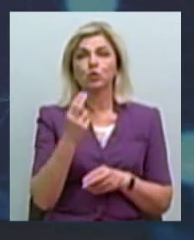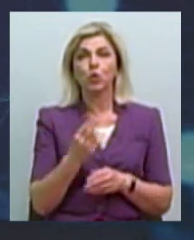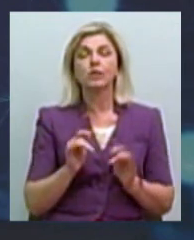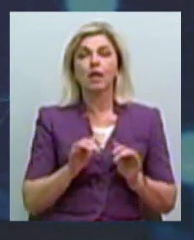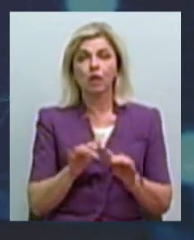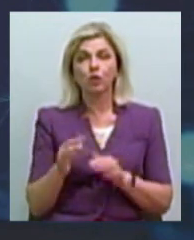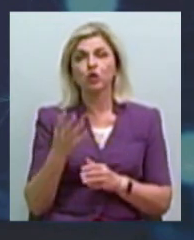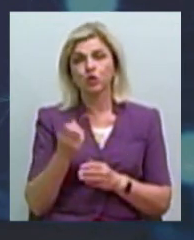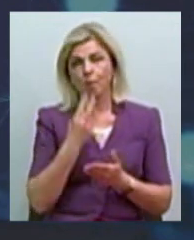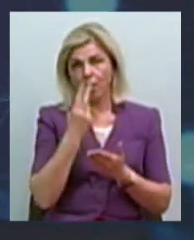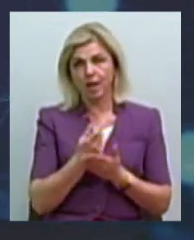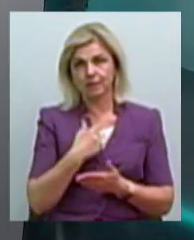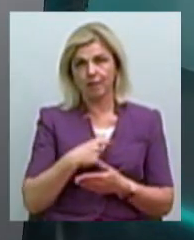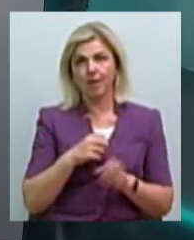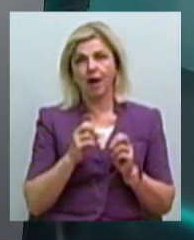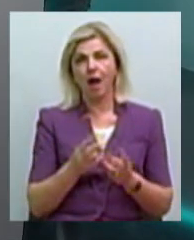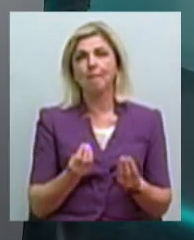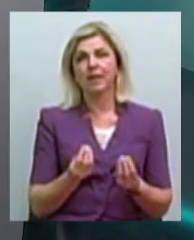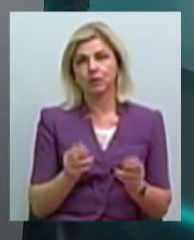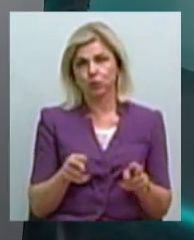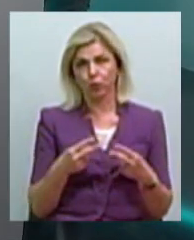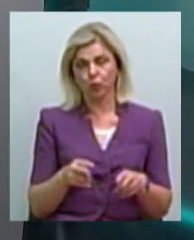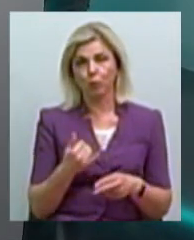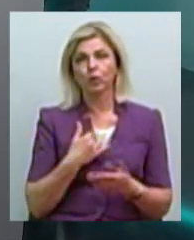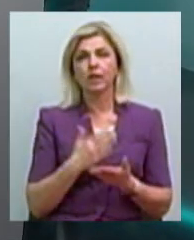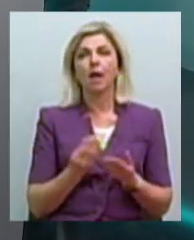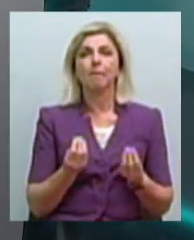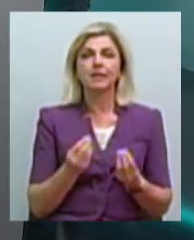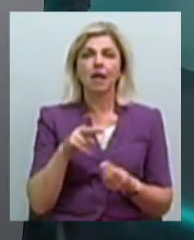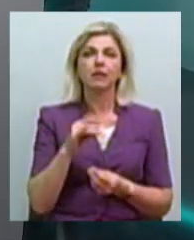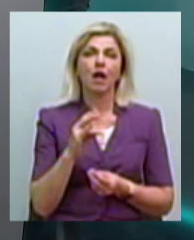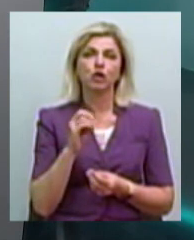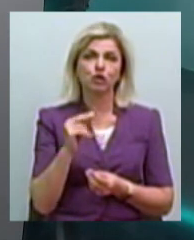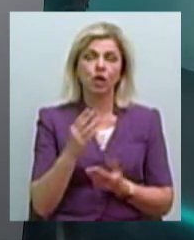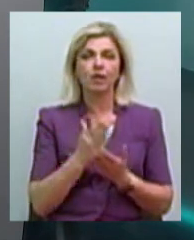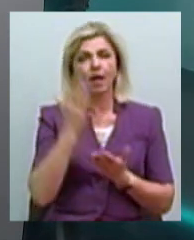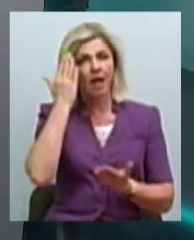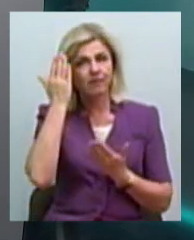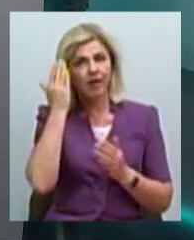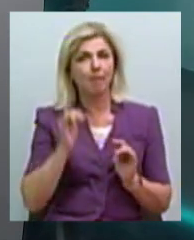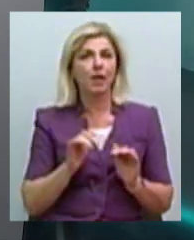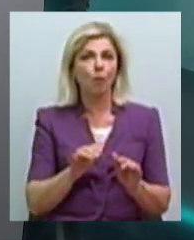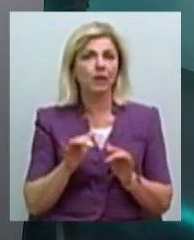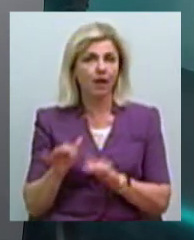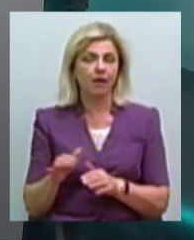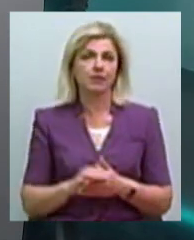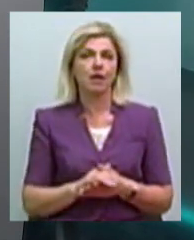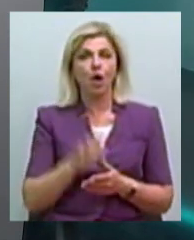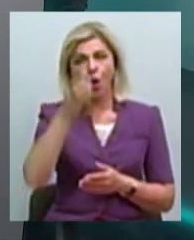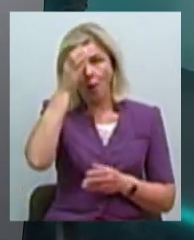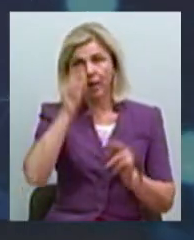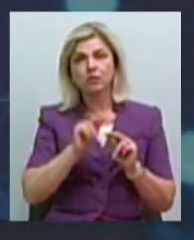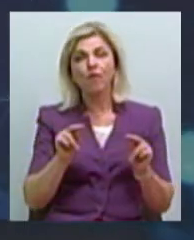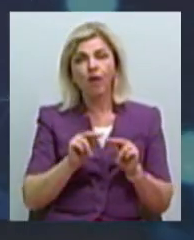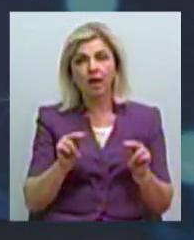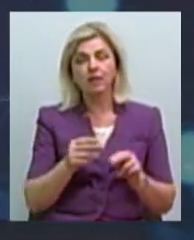еще позиционируем себя как полноценный бизнес-клуб. То есть у нас есть бизнес-ланчи, развлекательные мероприятия. Образовательные. Мы, образовательные, да. То